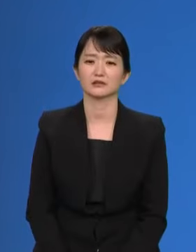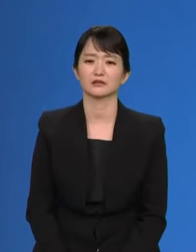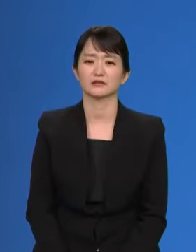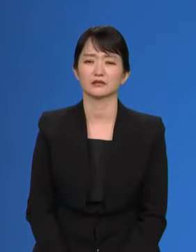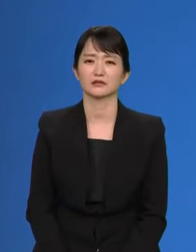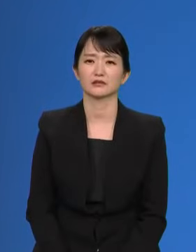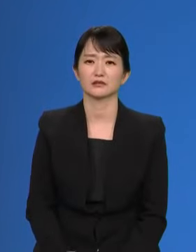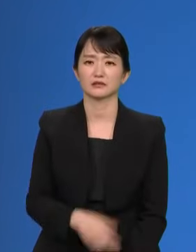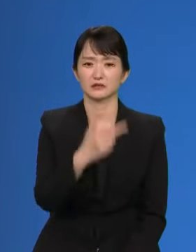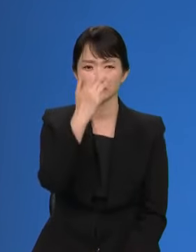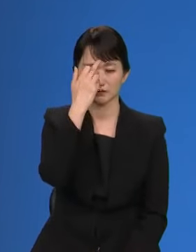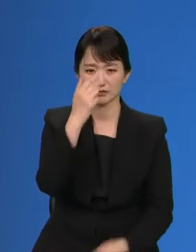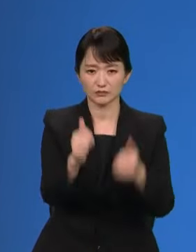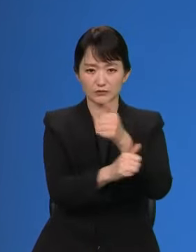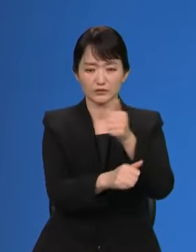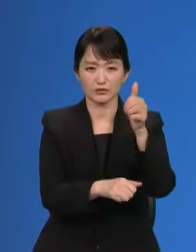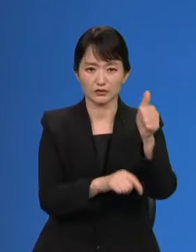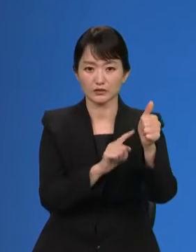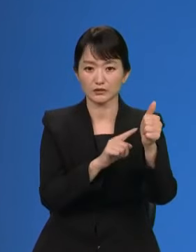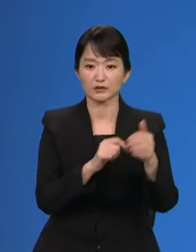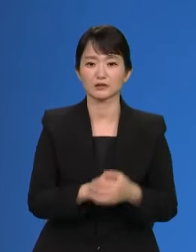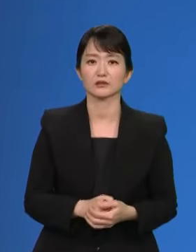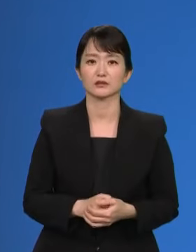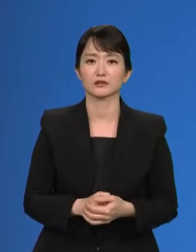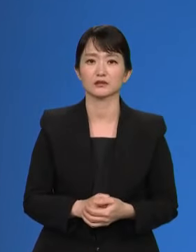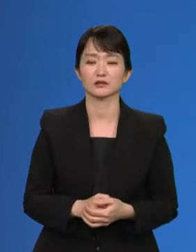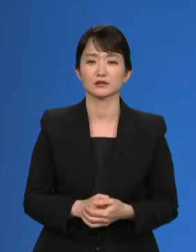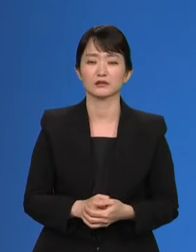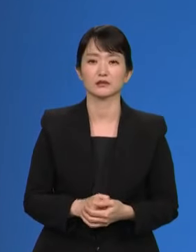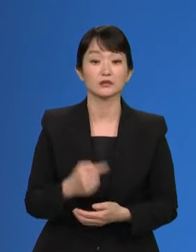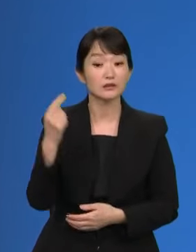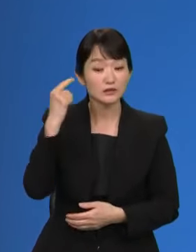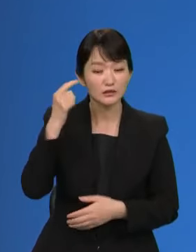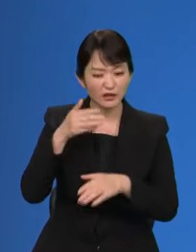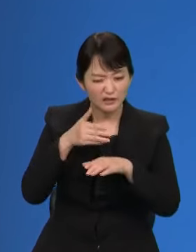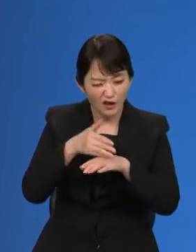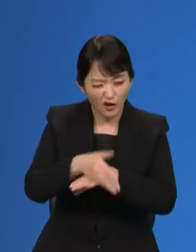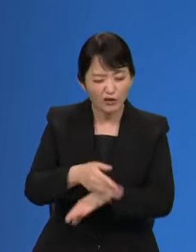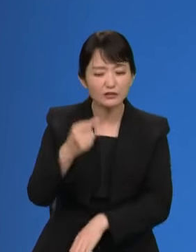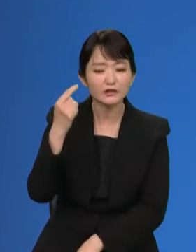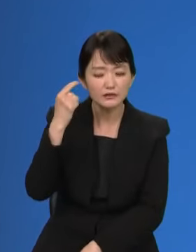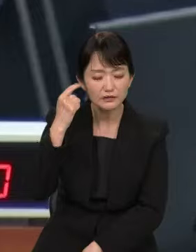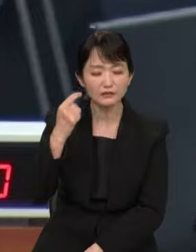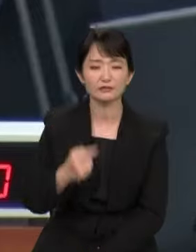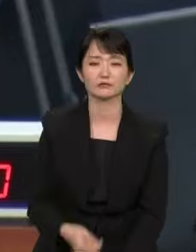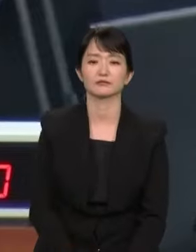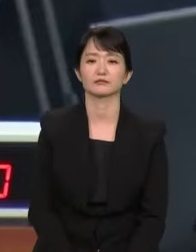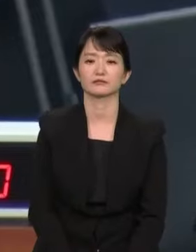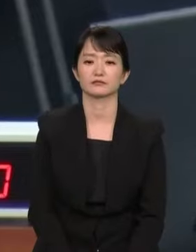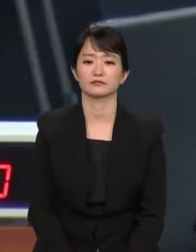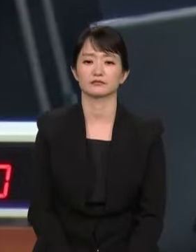차 최민희 위원장은 이번에는 좀 천천히 다시 틀었습니다. 다시 들어보시죠.